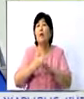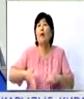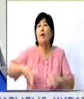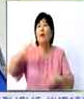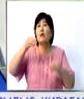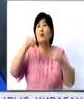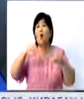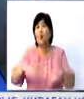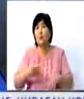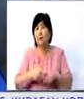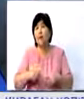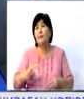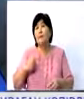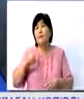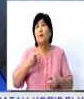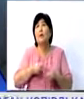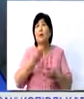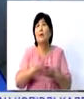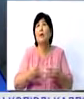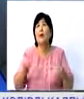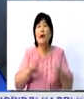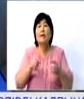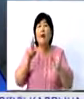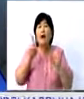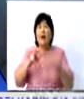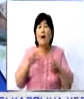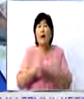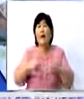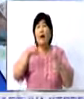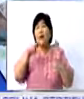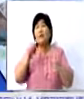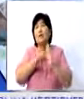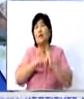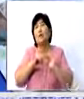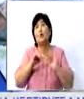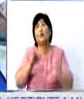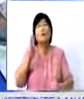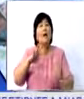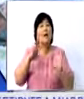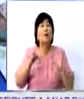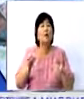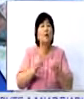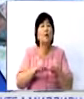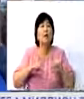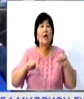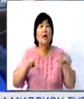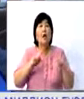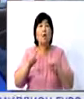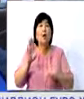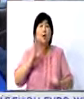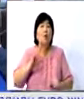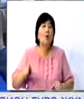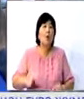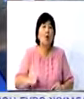үгітіліп тұр дейді. Тиісті сала мамандары мәселенің анық-қанығын анықтау үшін арнайы сараптама жүргізетін болды. Жалпы тұрақты комиссия отырысында суға,